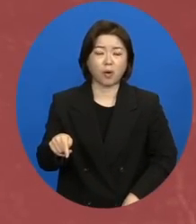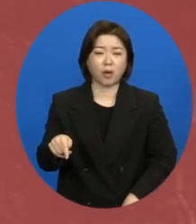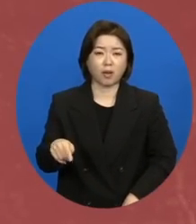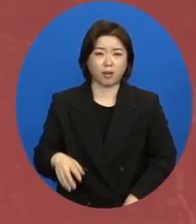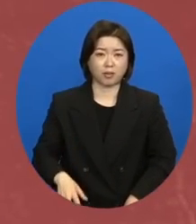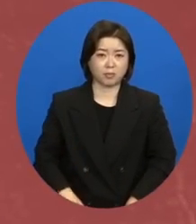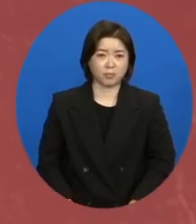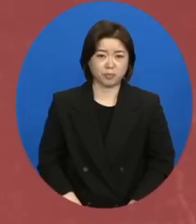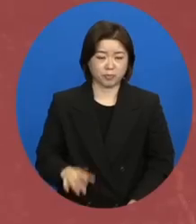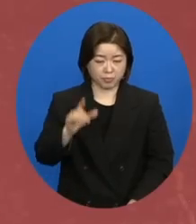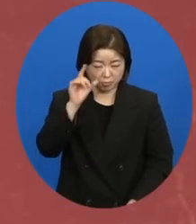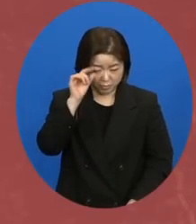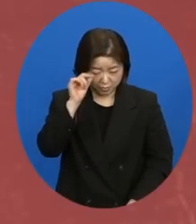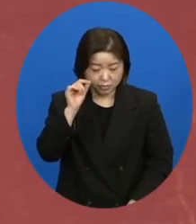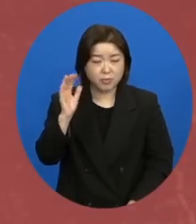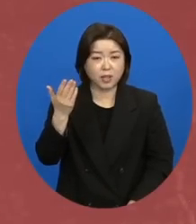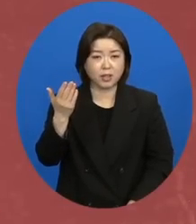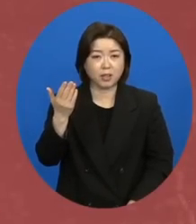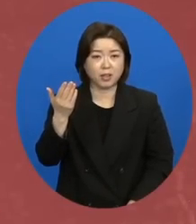잠이 오냐고.